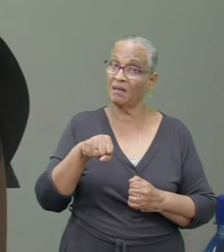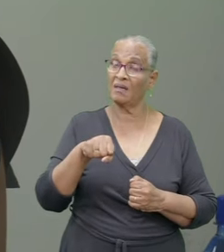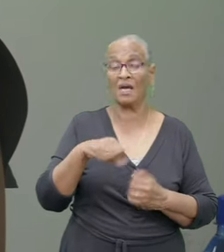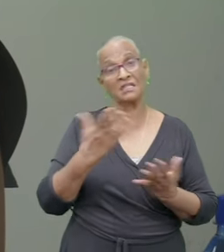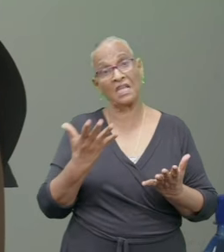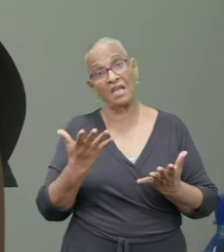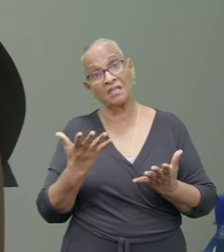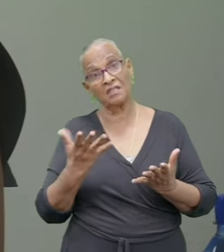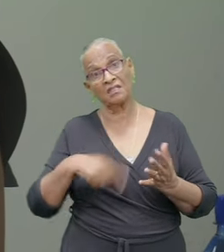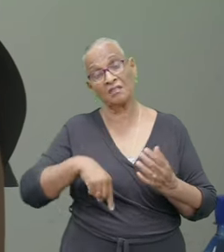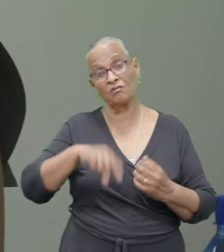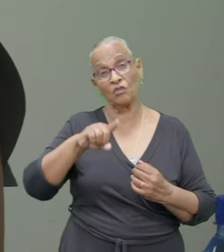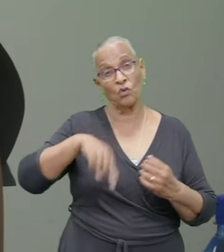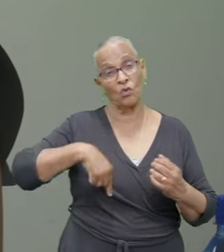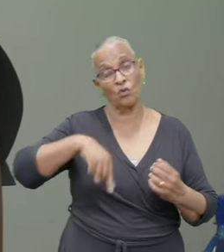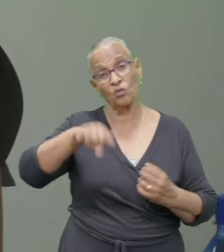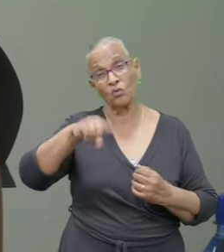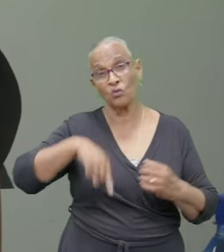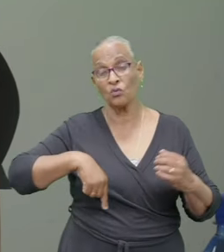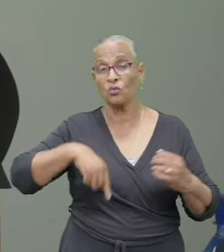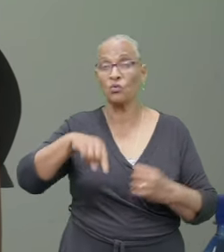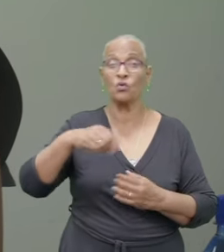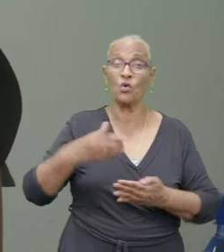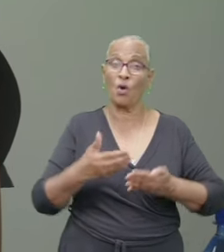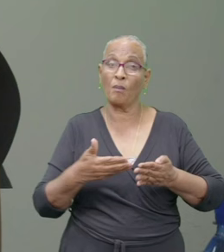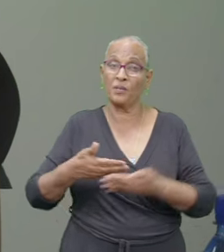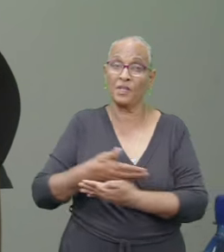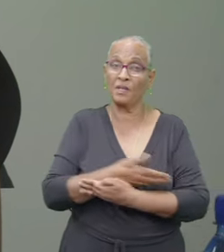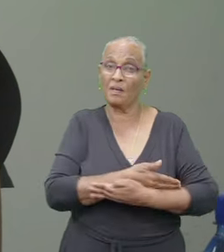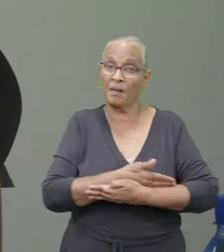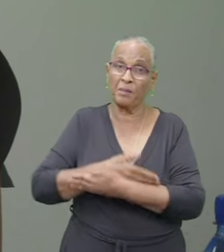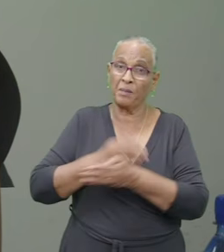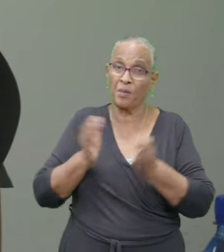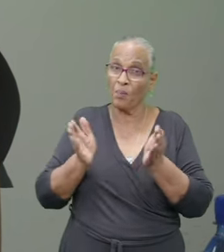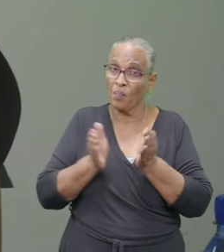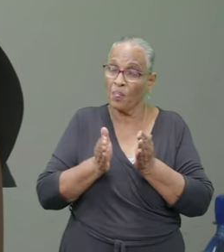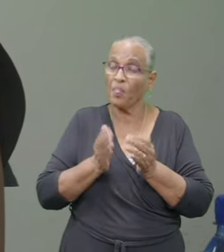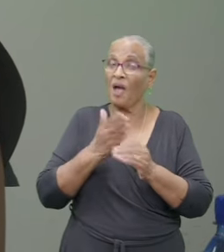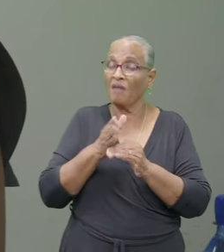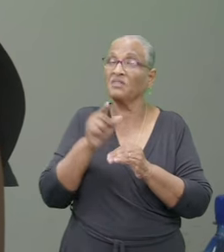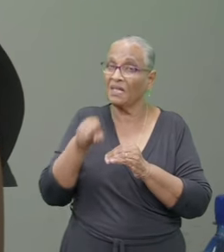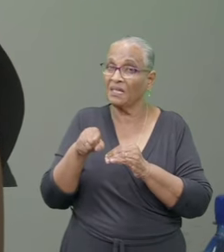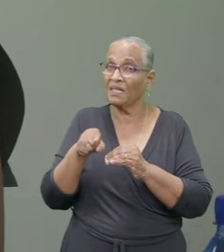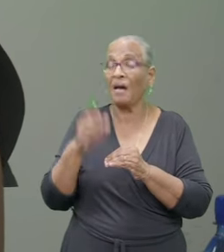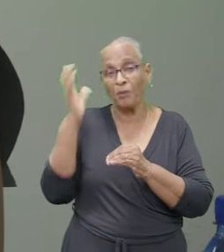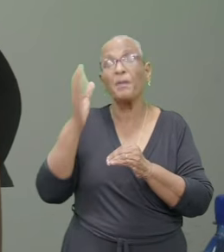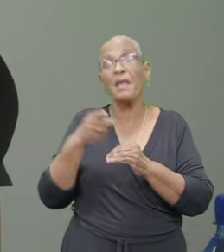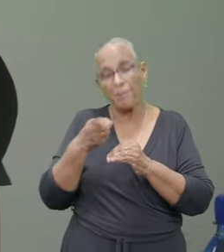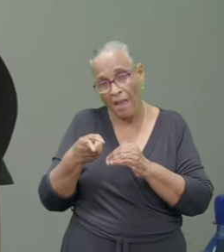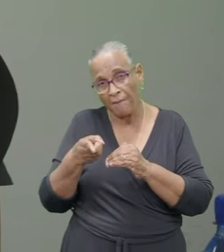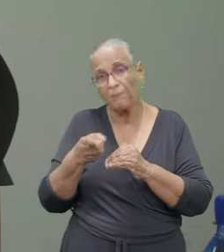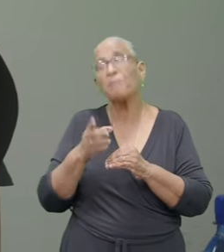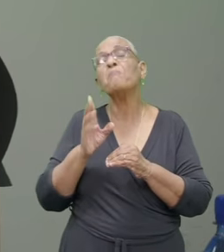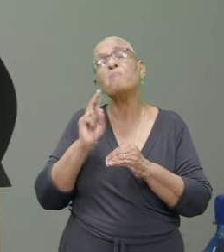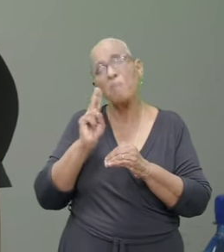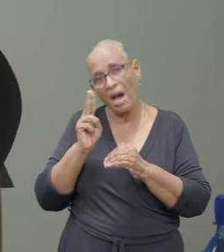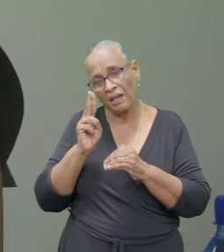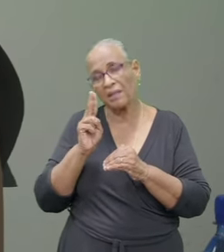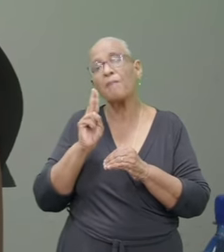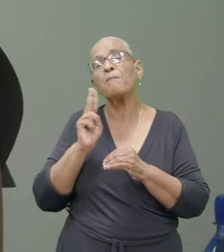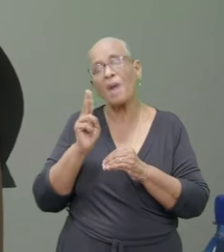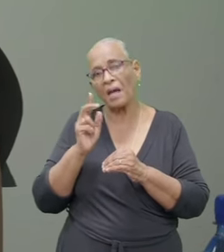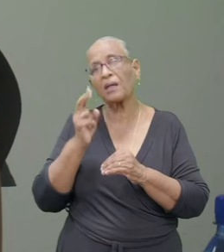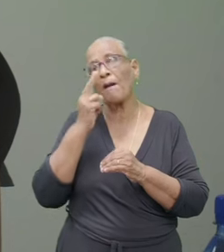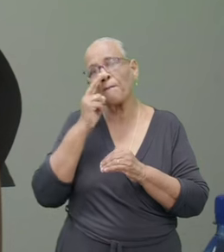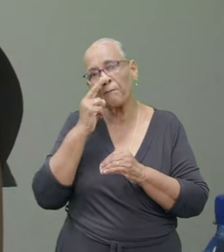gaande op een NICU-afdeling. Maar meer om dus een trend uit te zetten. Maar er is inderdaad heel